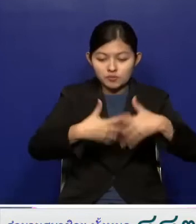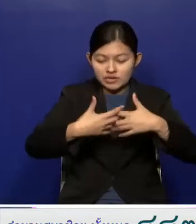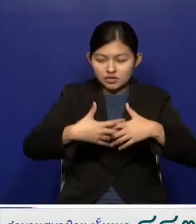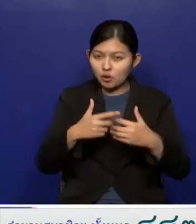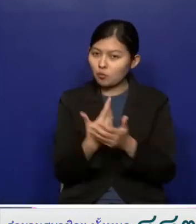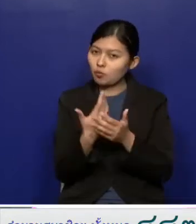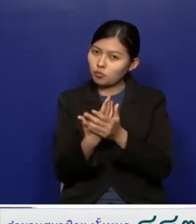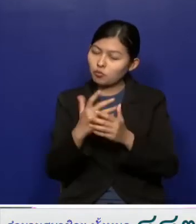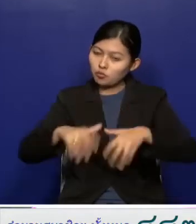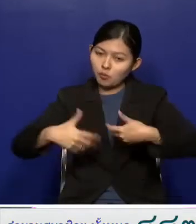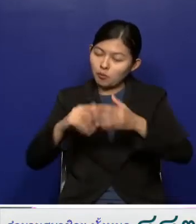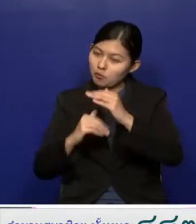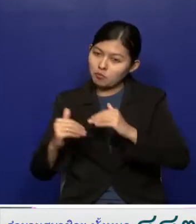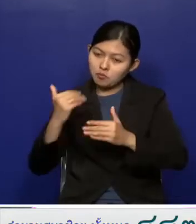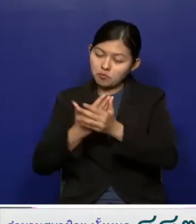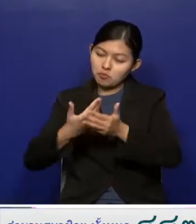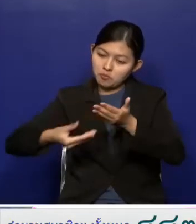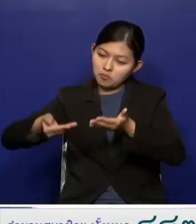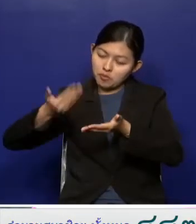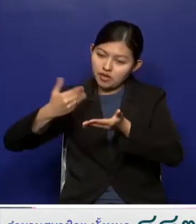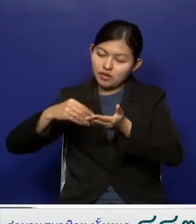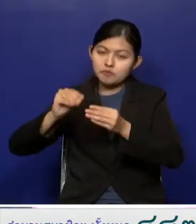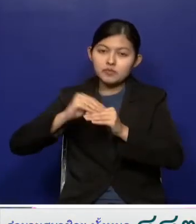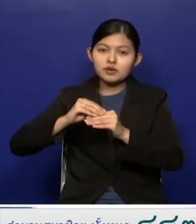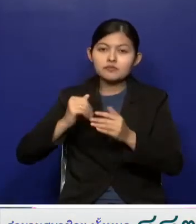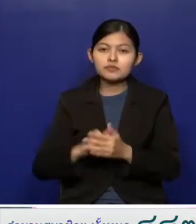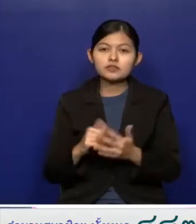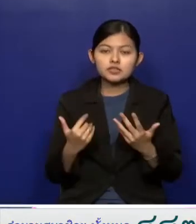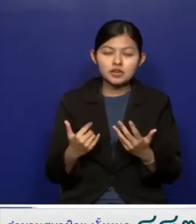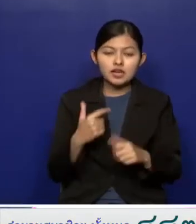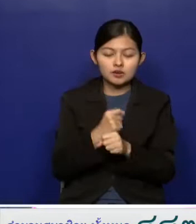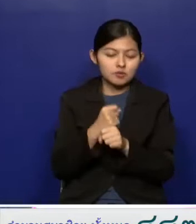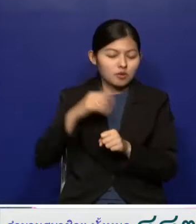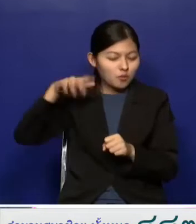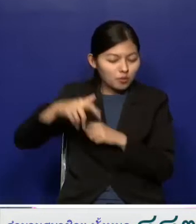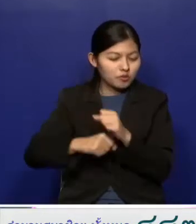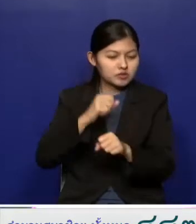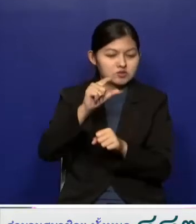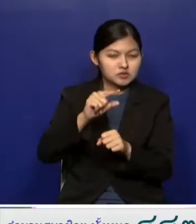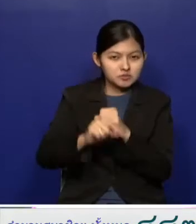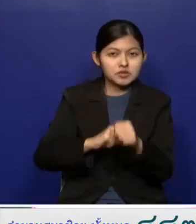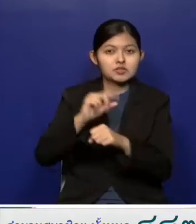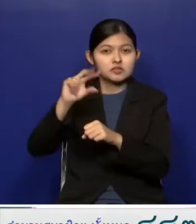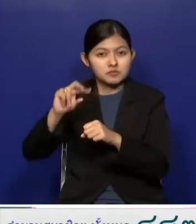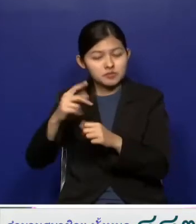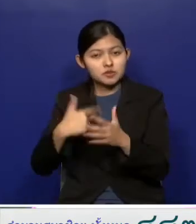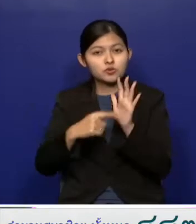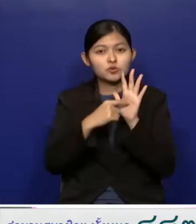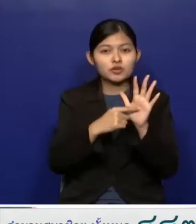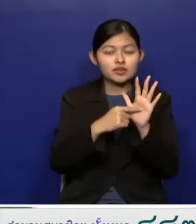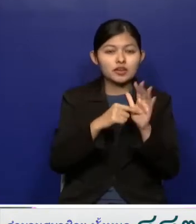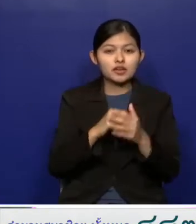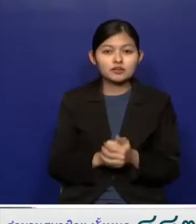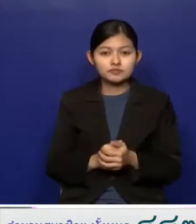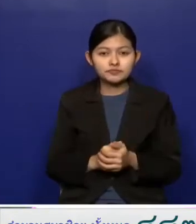ขึ้นนอกจากการผลิตน้ำตาลทรายซึ่งทำมาแล้วเป็นระยะเวลา 20-30 ปีเช่นผลิตเอทิลแ